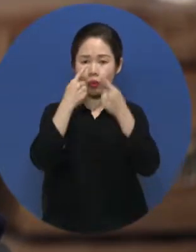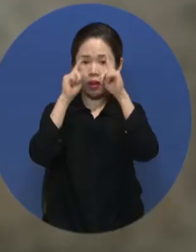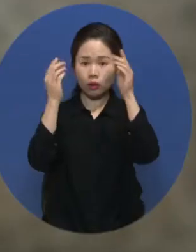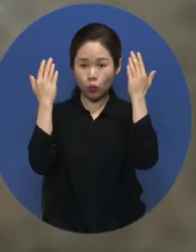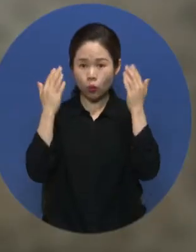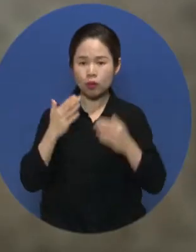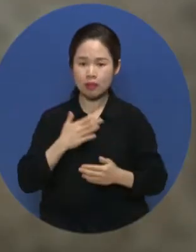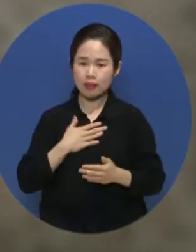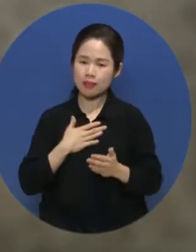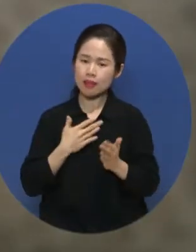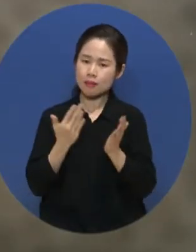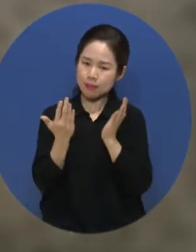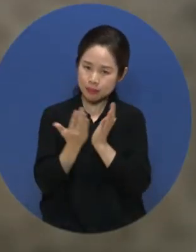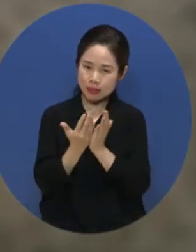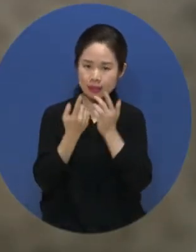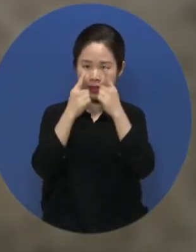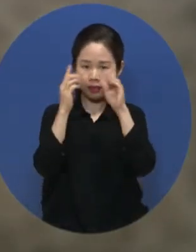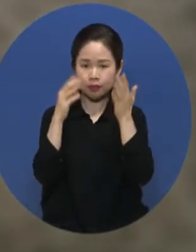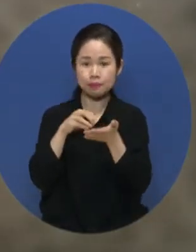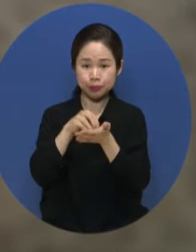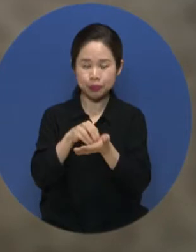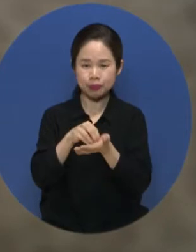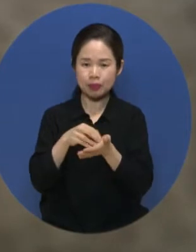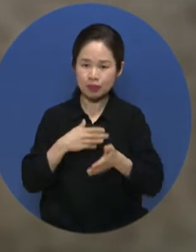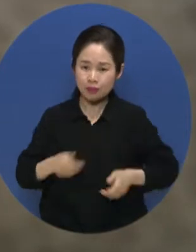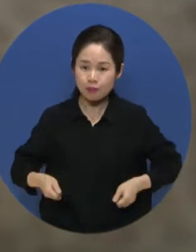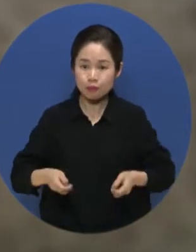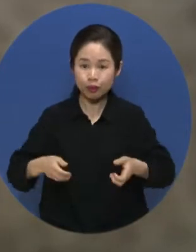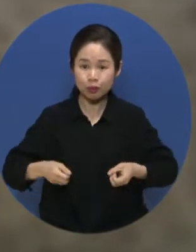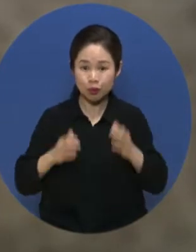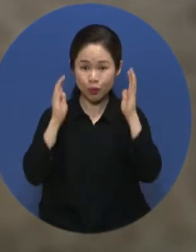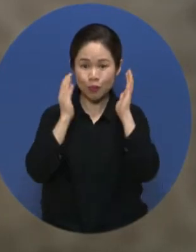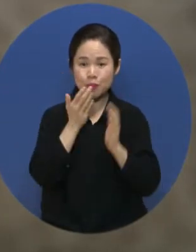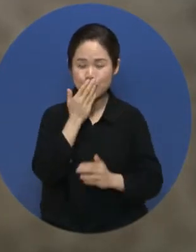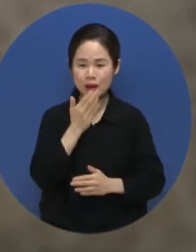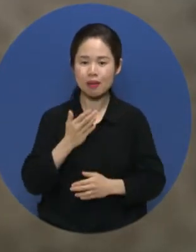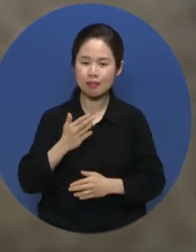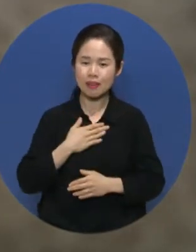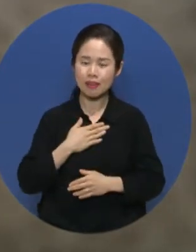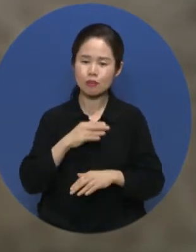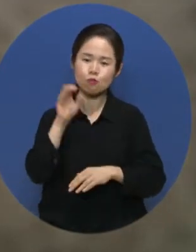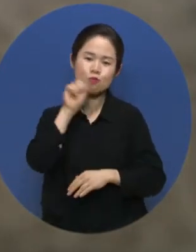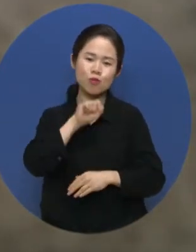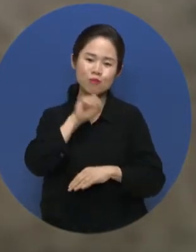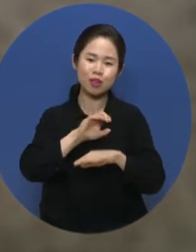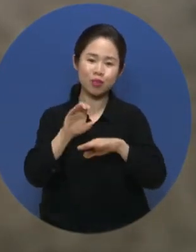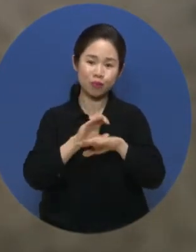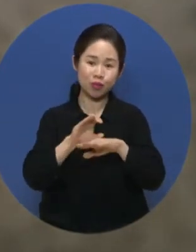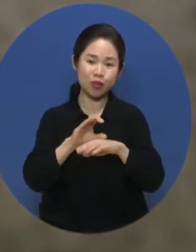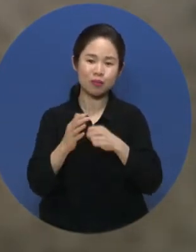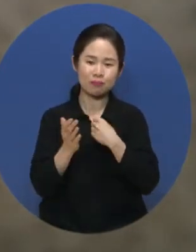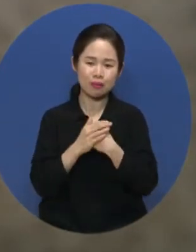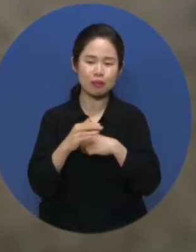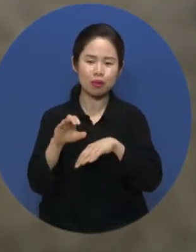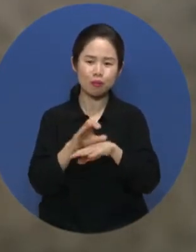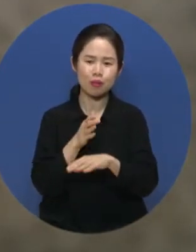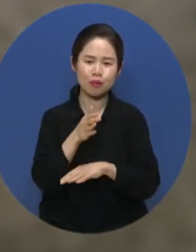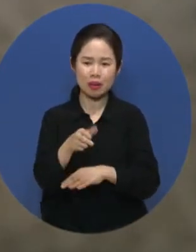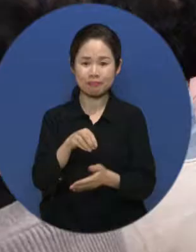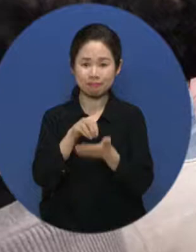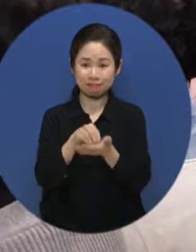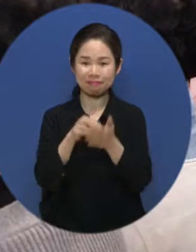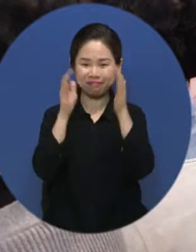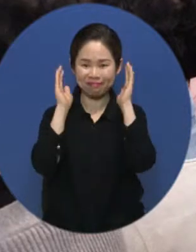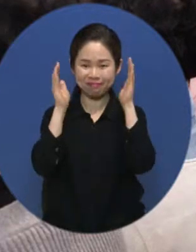갔죠. 제가 전동휠체어를 타고 충분히 공부할 수 있고, 제가 즐겁게 배울 수 있는 컴퓨터 공부를 통해서 대학도 무사히 진학을